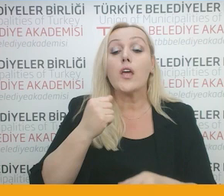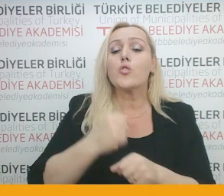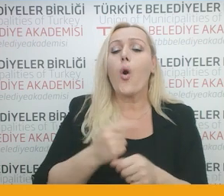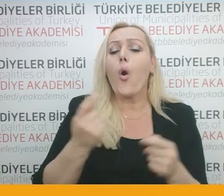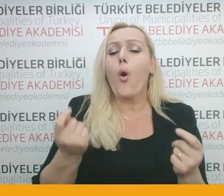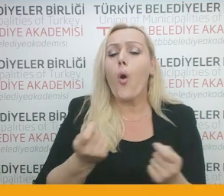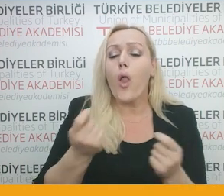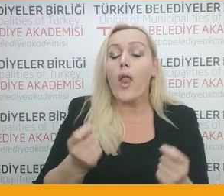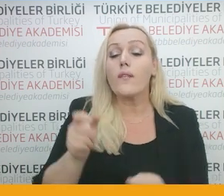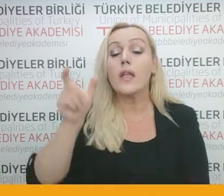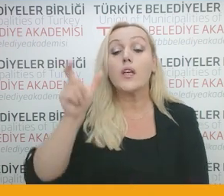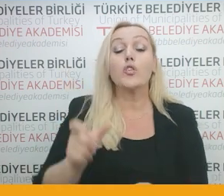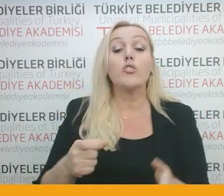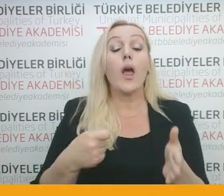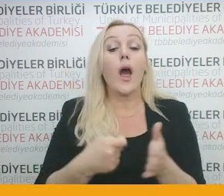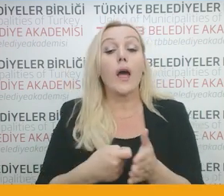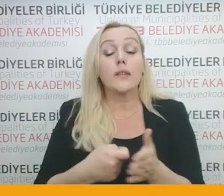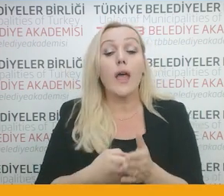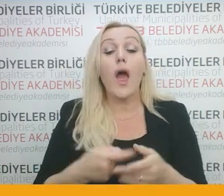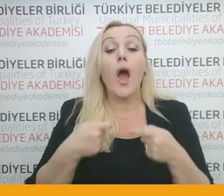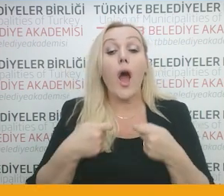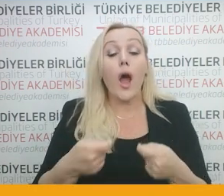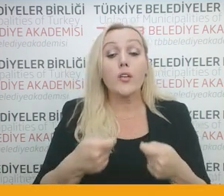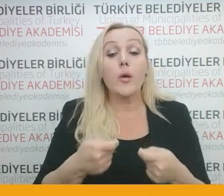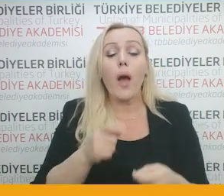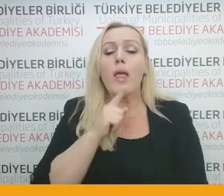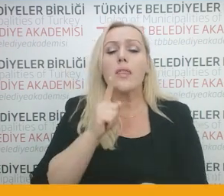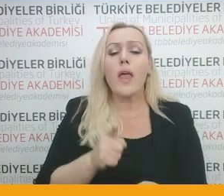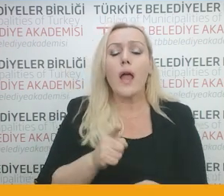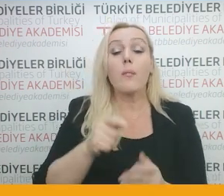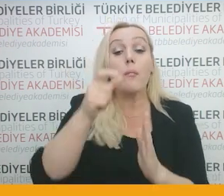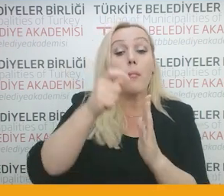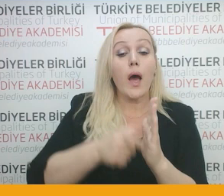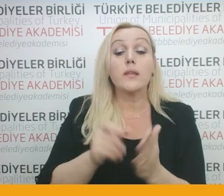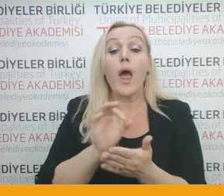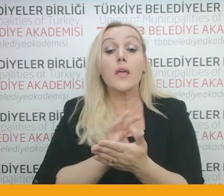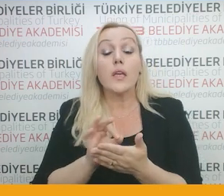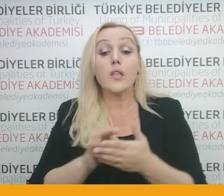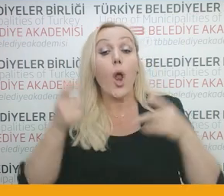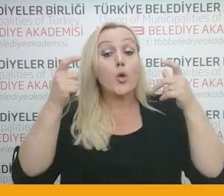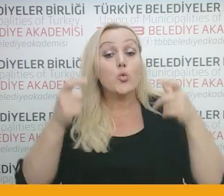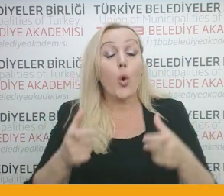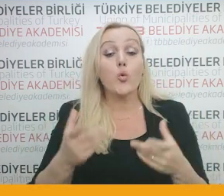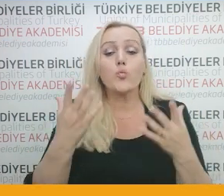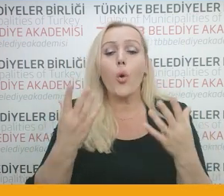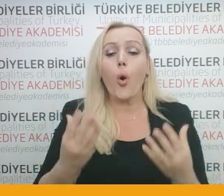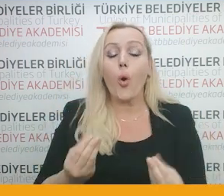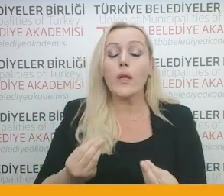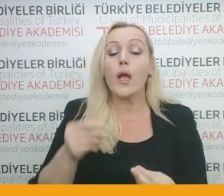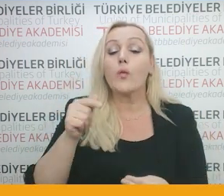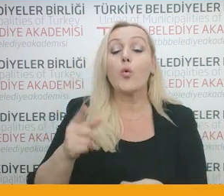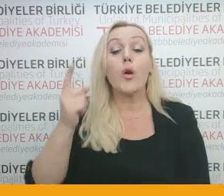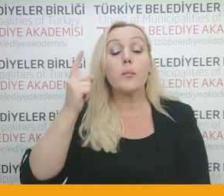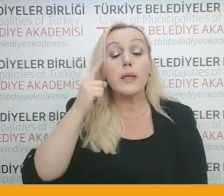görevlisi inin ismi de harcama talimatında yazar. Harcama yetkilinin sorumlusu olarak bu harcama talimatında bu